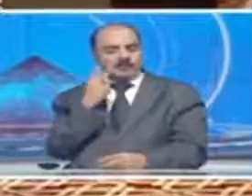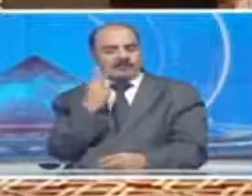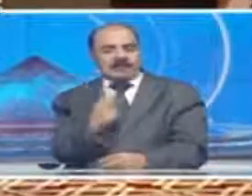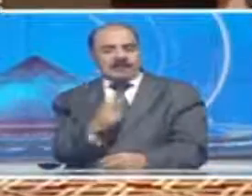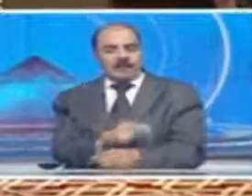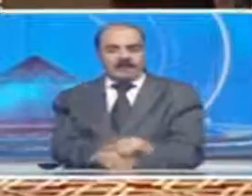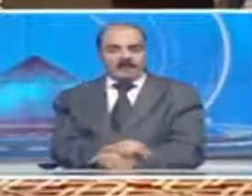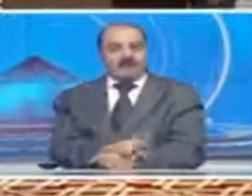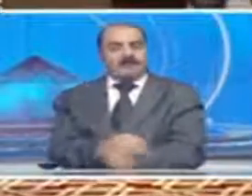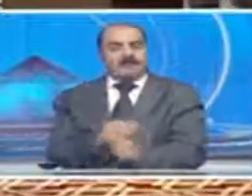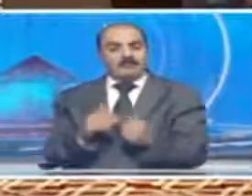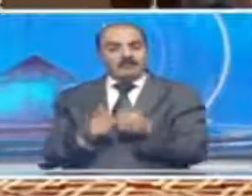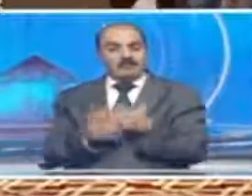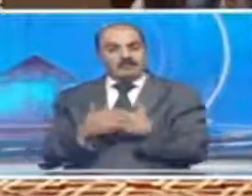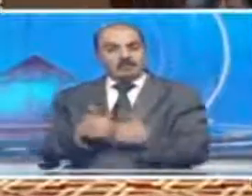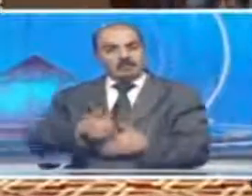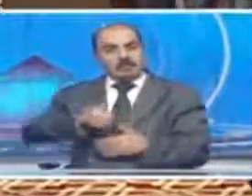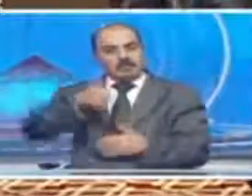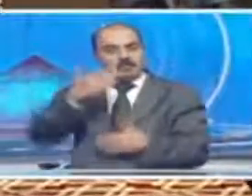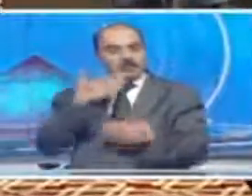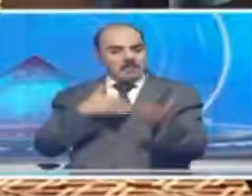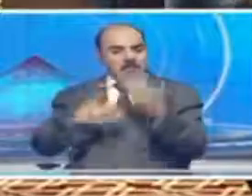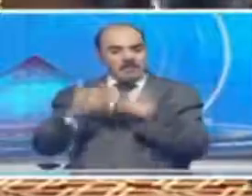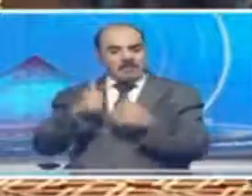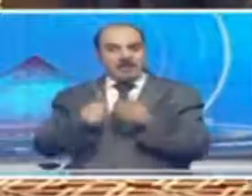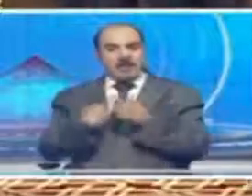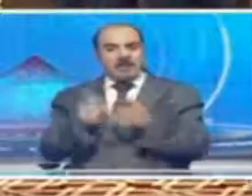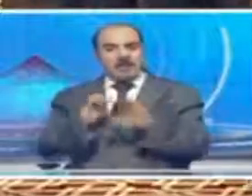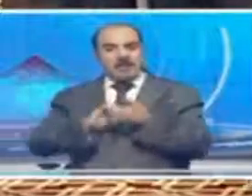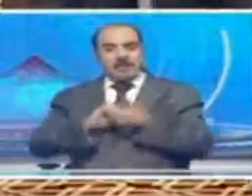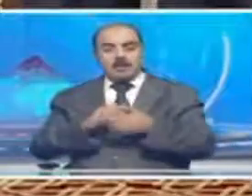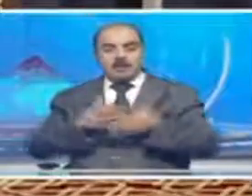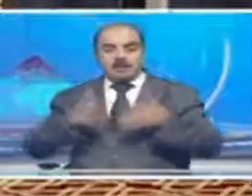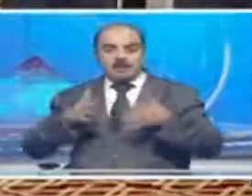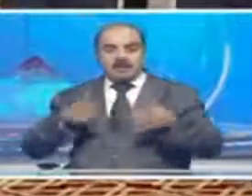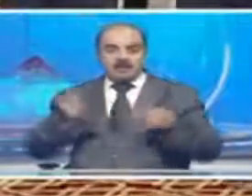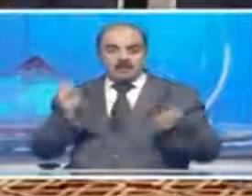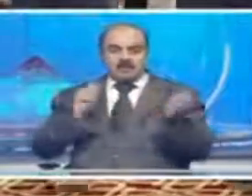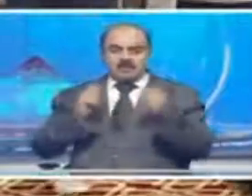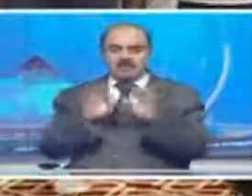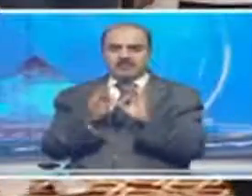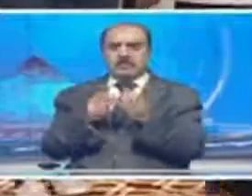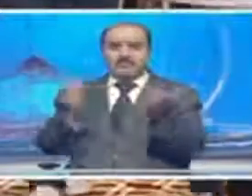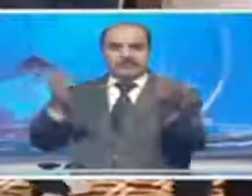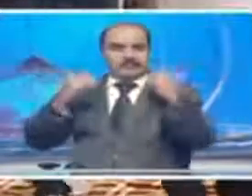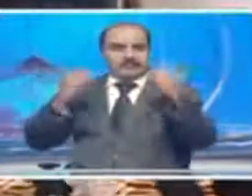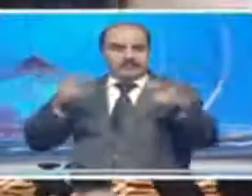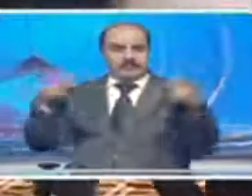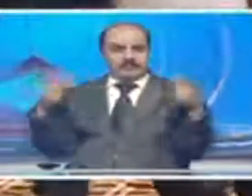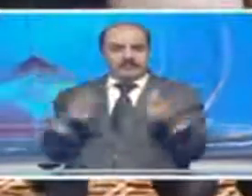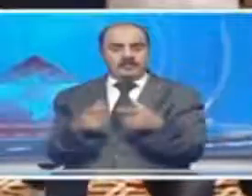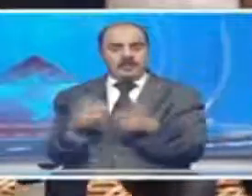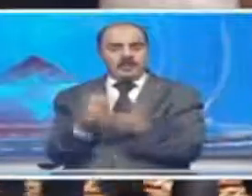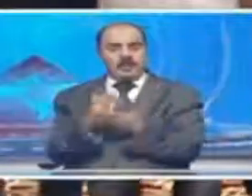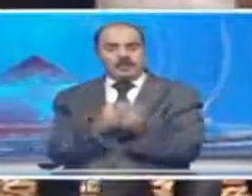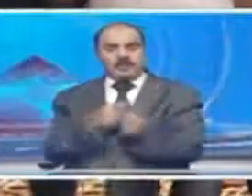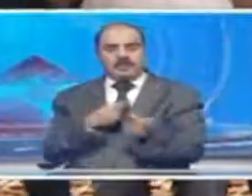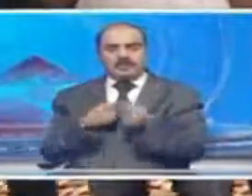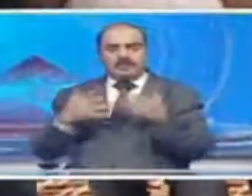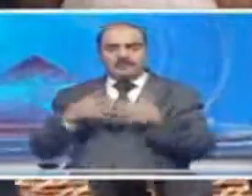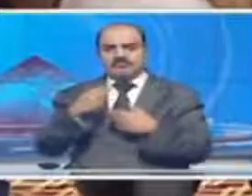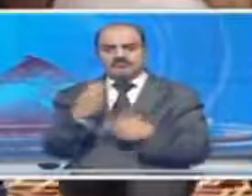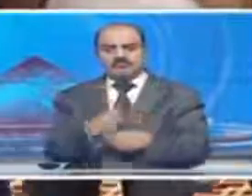الخاص وكبرى الشركات الاستثمارية كواحد من أكبر وأضخم الملتقيات التي تجمع